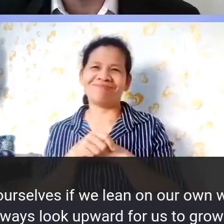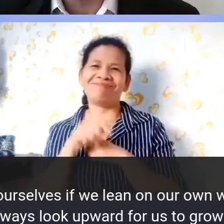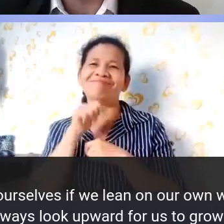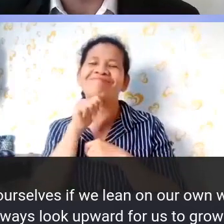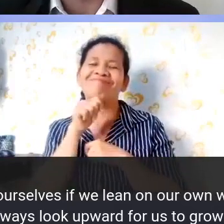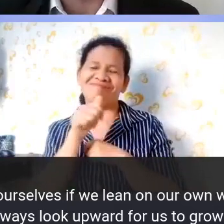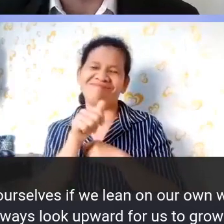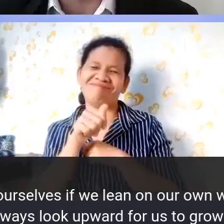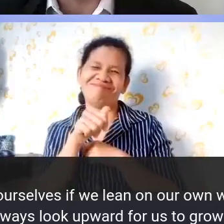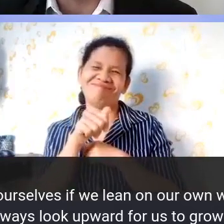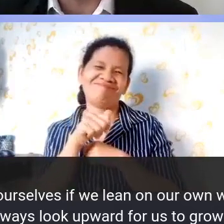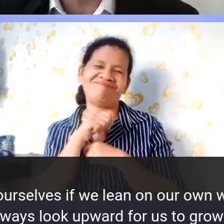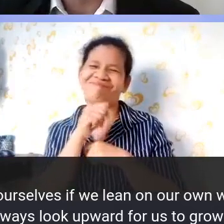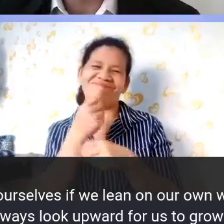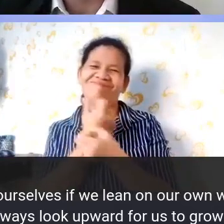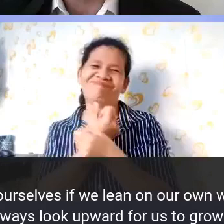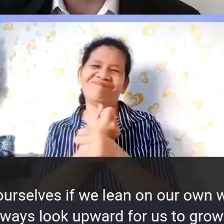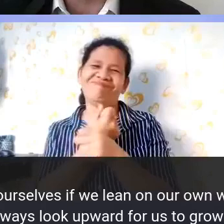tayo talaga